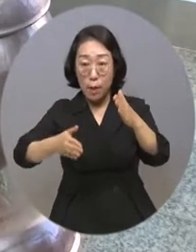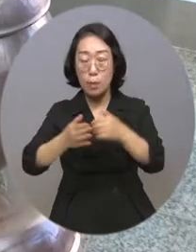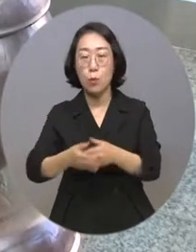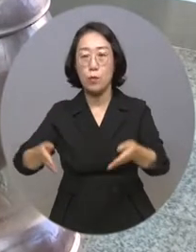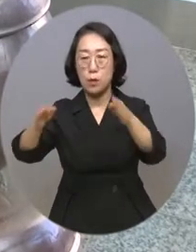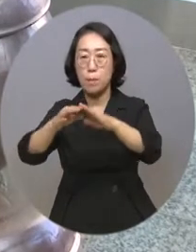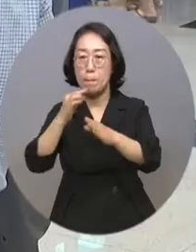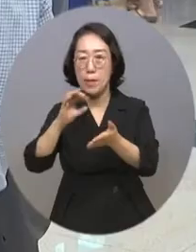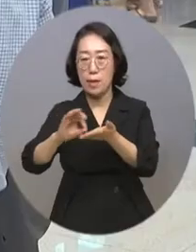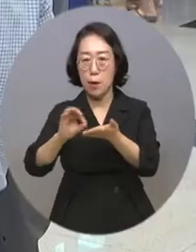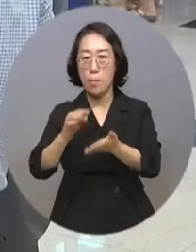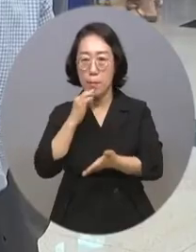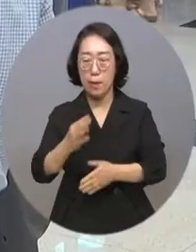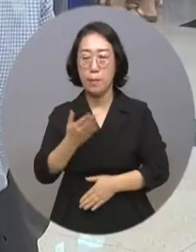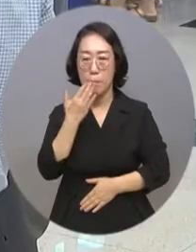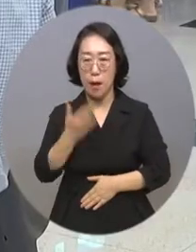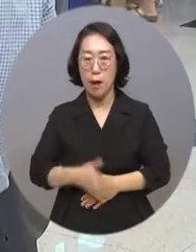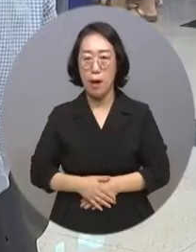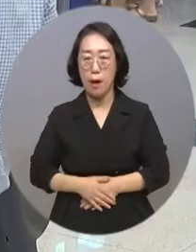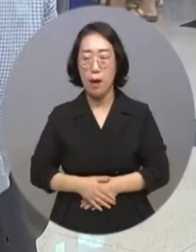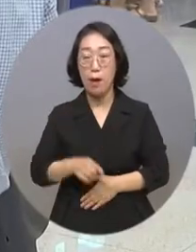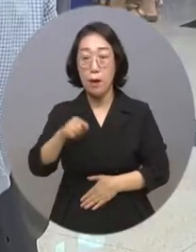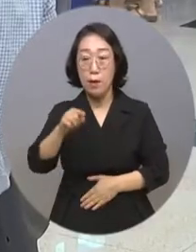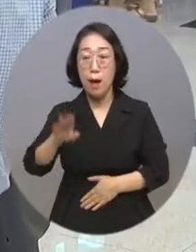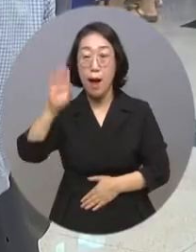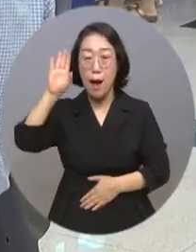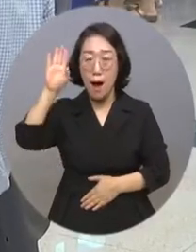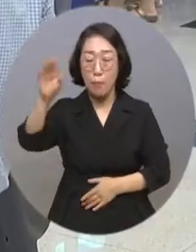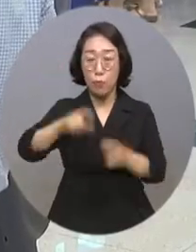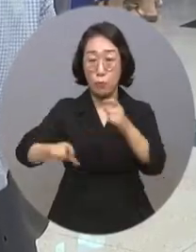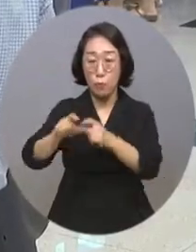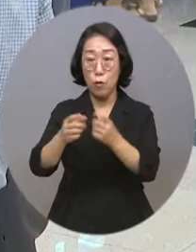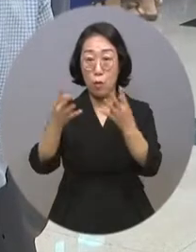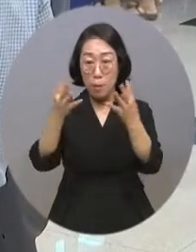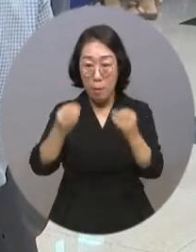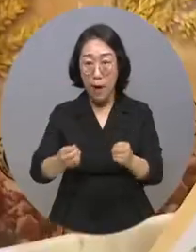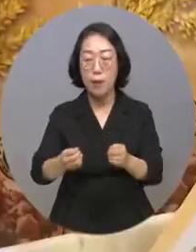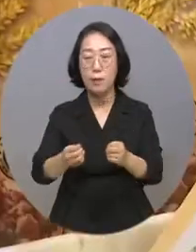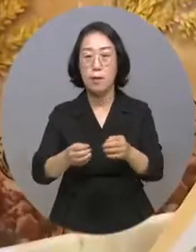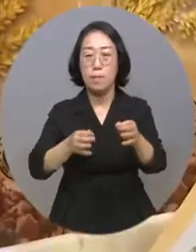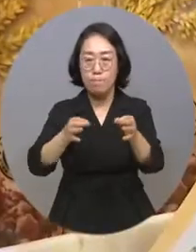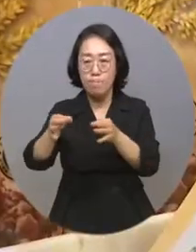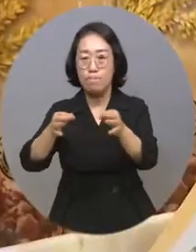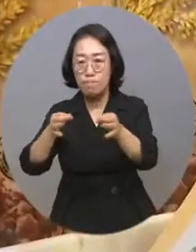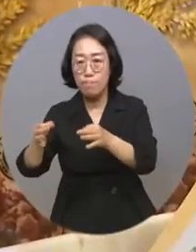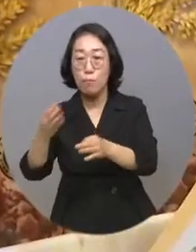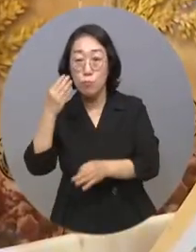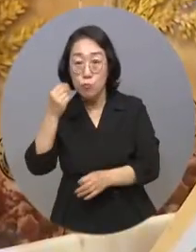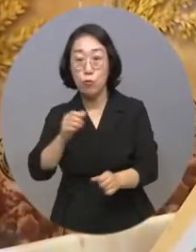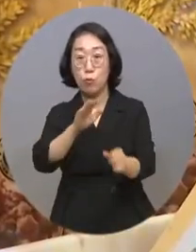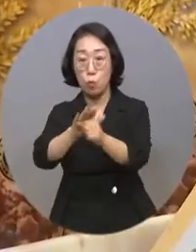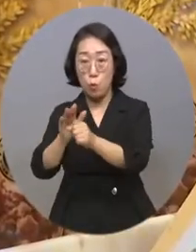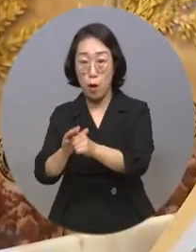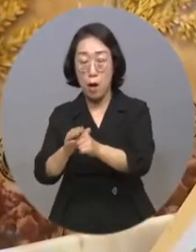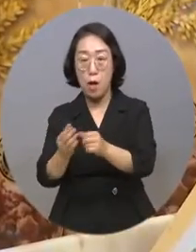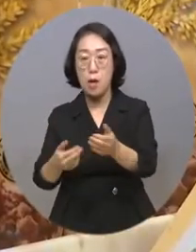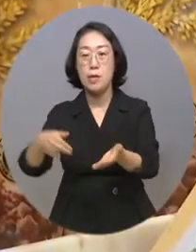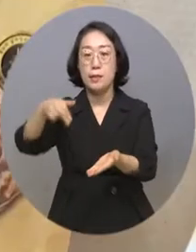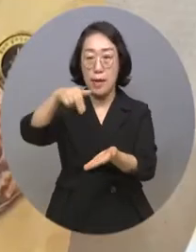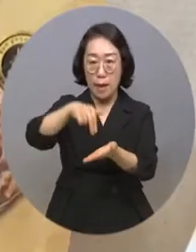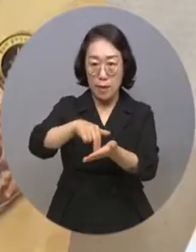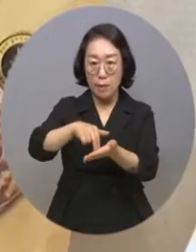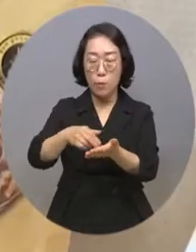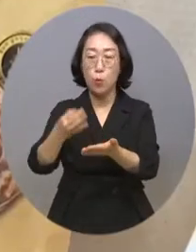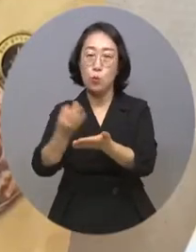가능합니다. 이번 행사를 통해 앞으로 더 많은 협력이 진행되어 장애인들의 경제적 자립과 소득